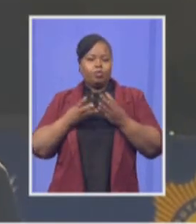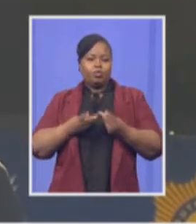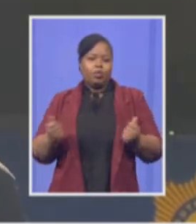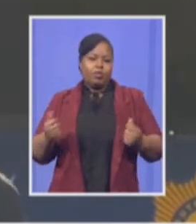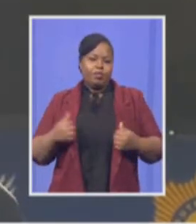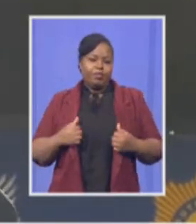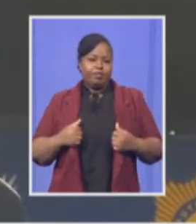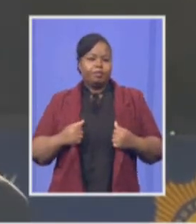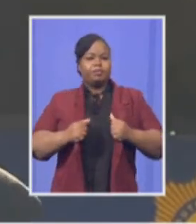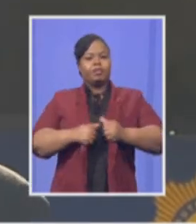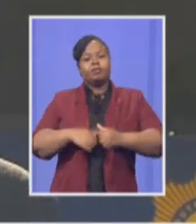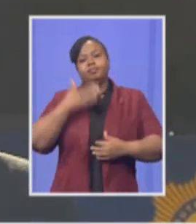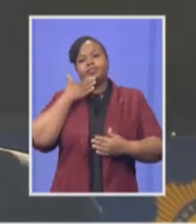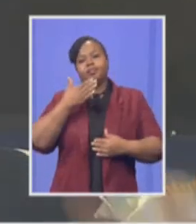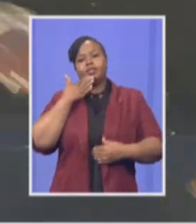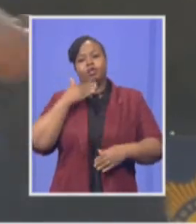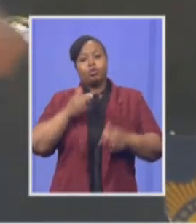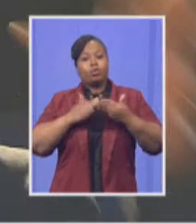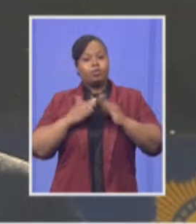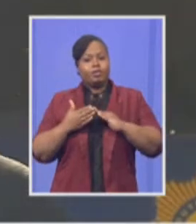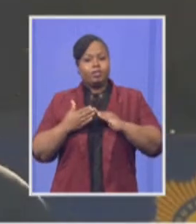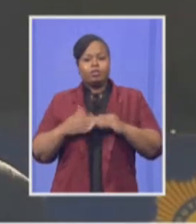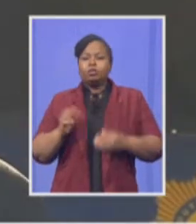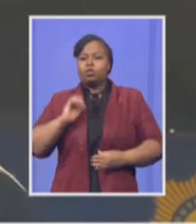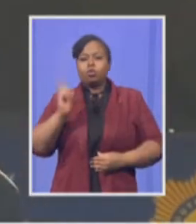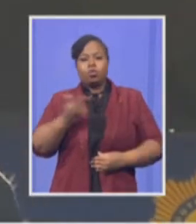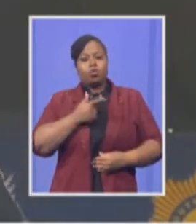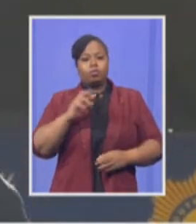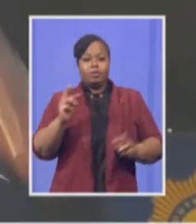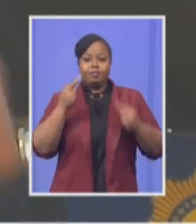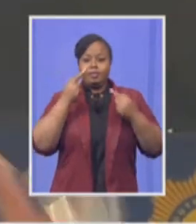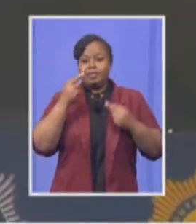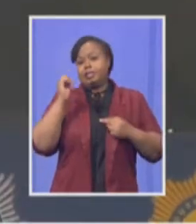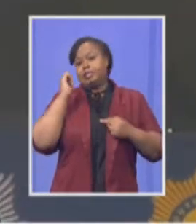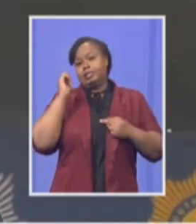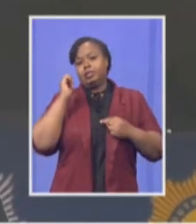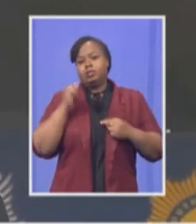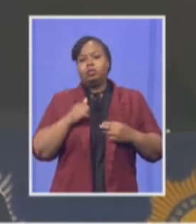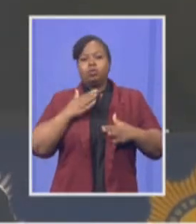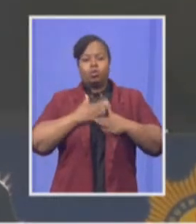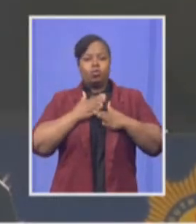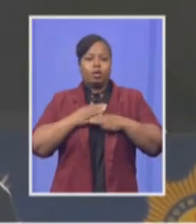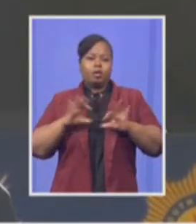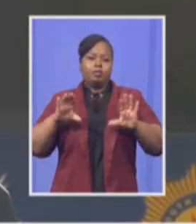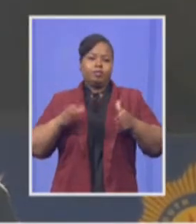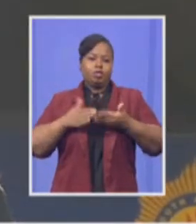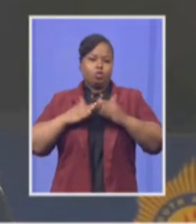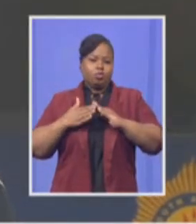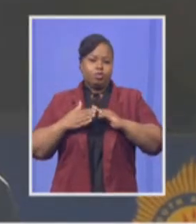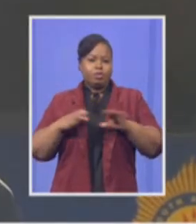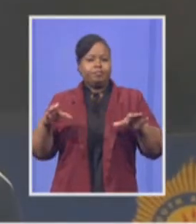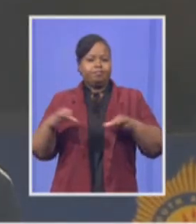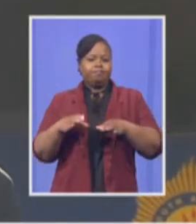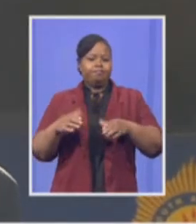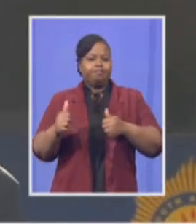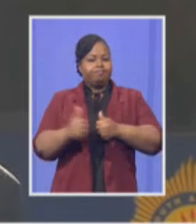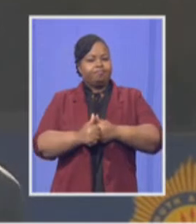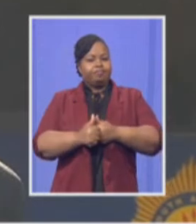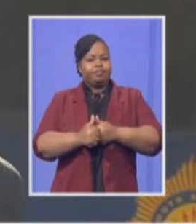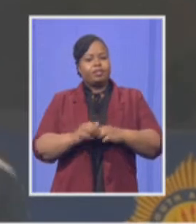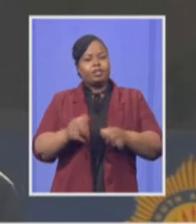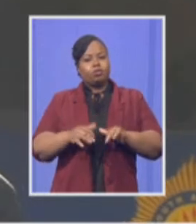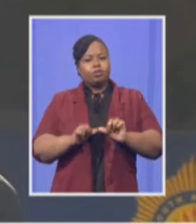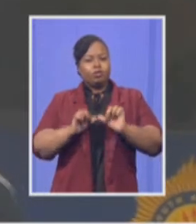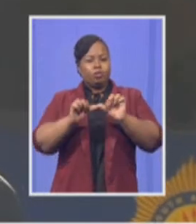ukunqanda. Bonke kakhulu umphakathi bonke nginibonile izolo nisebenza njengomphakathi nibambisene. Therefore